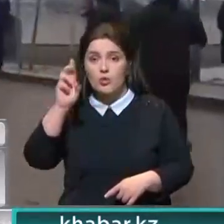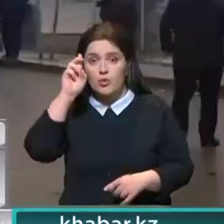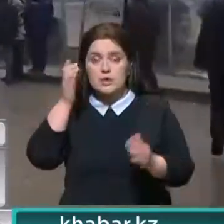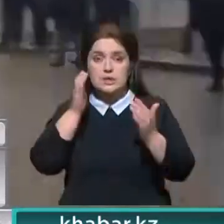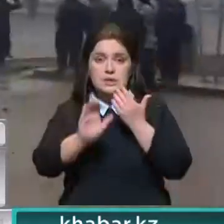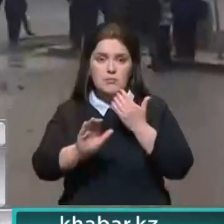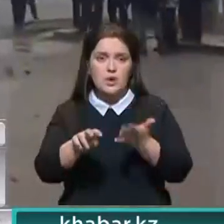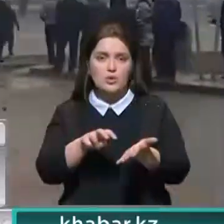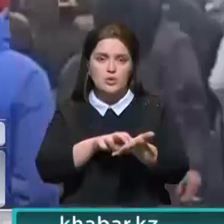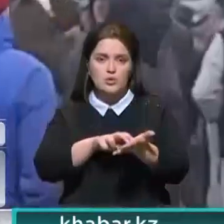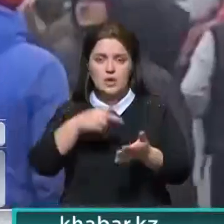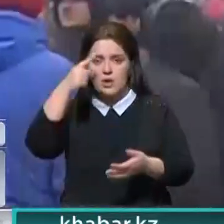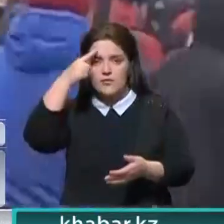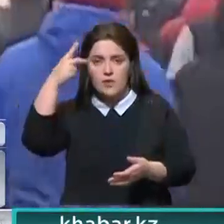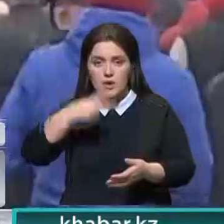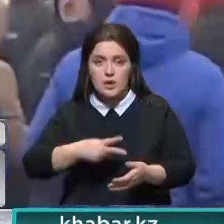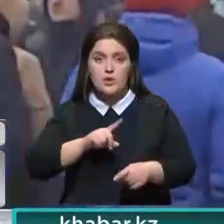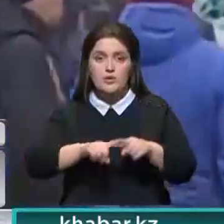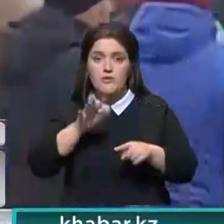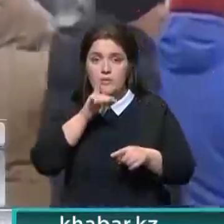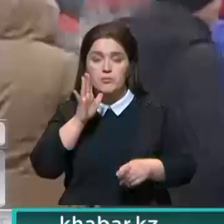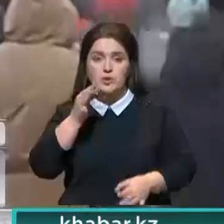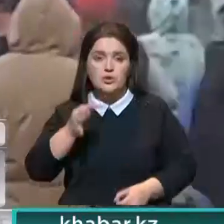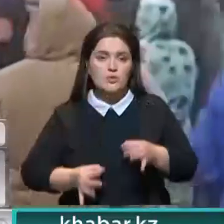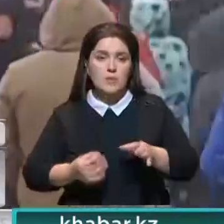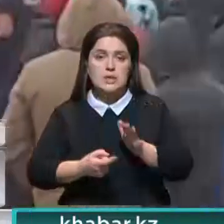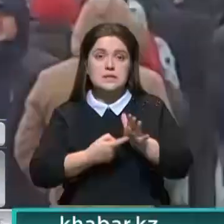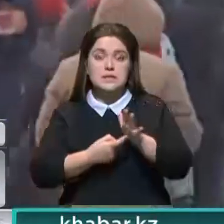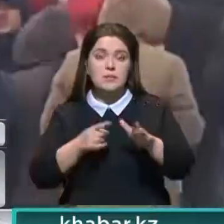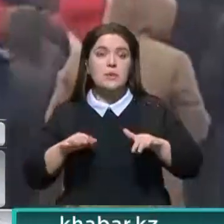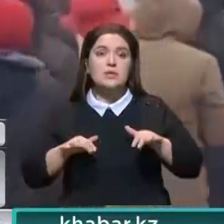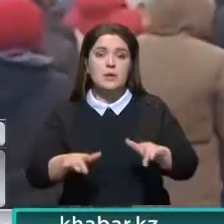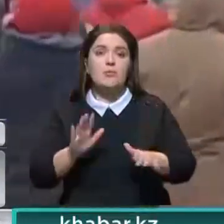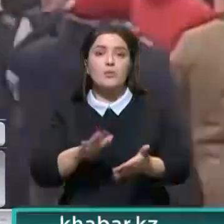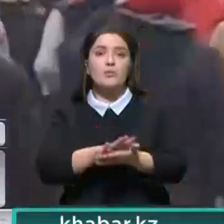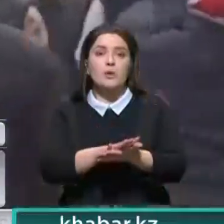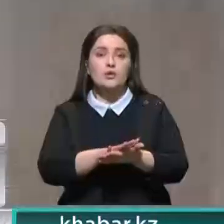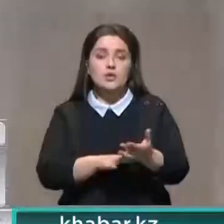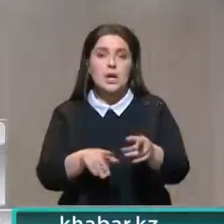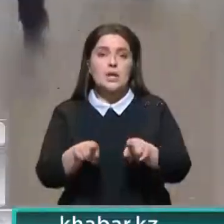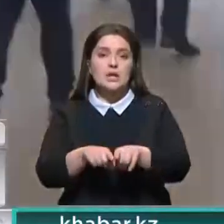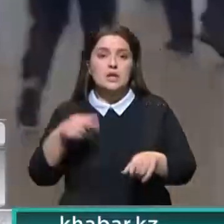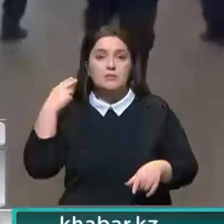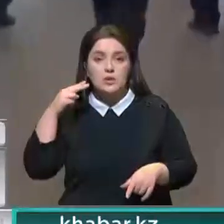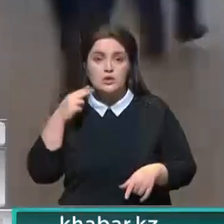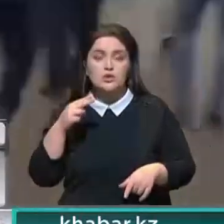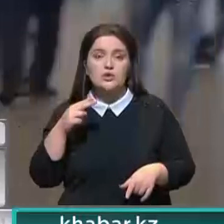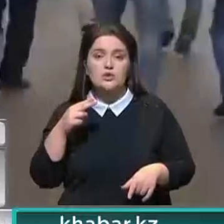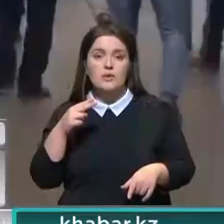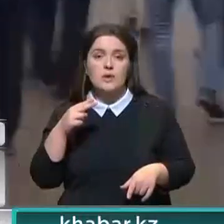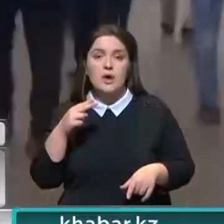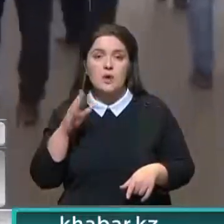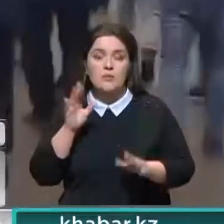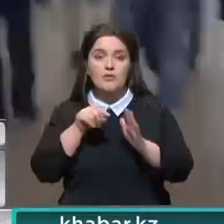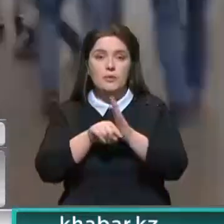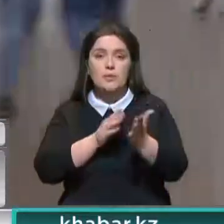госизмену, проявил трусость и двуличие, предстанут в скором времени перед судом. Следствие по их действиям будет продолжено. Президент также отметил, что во